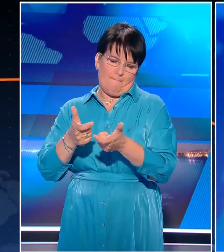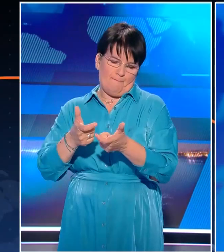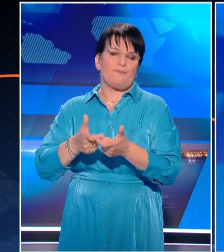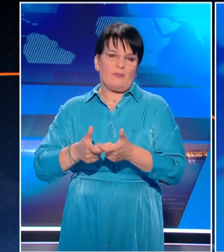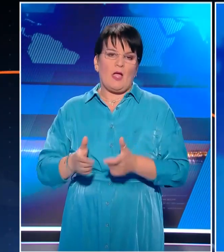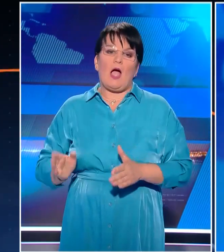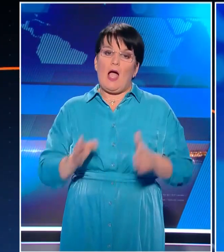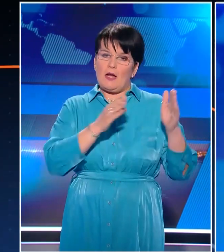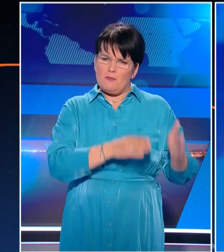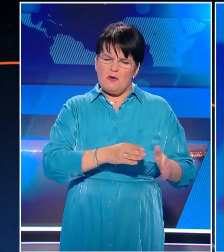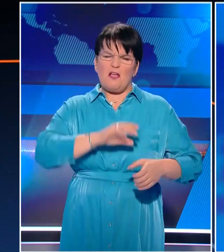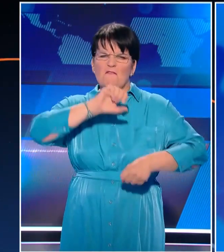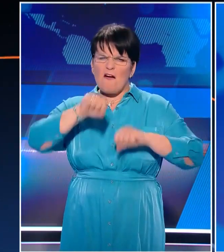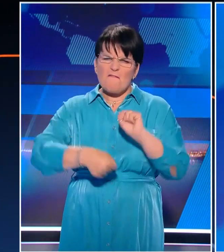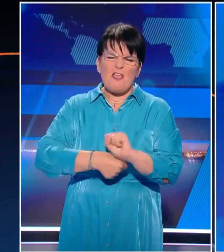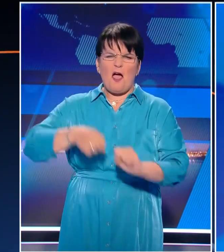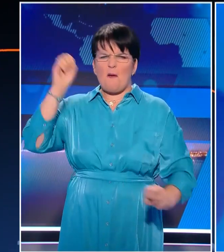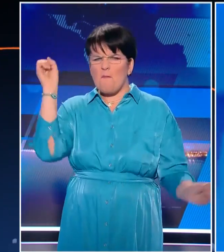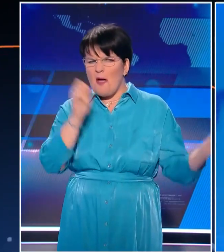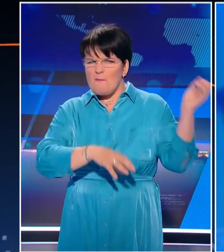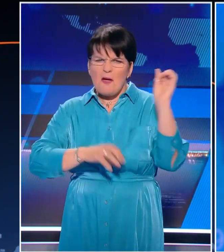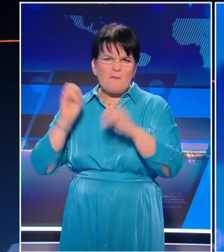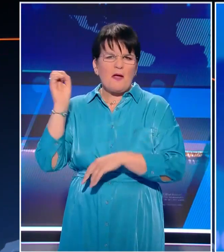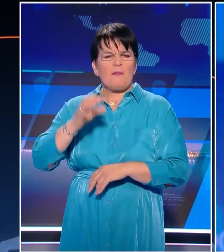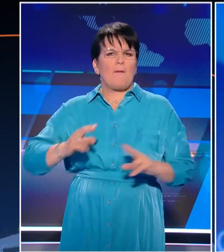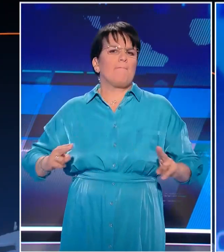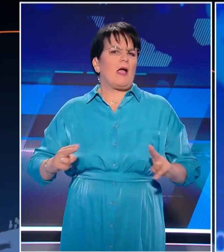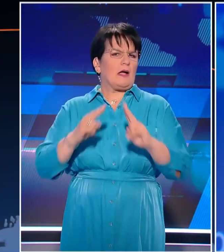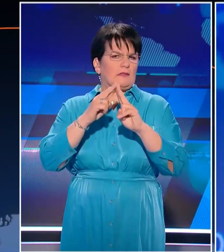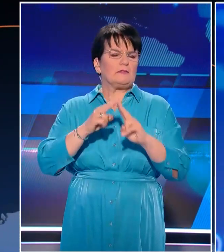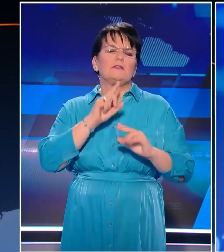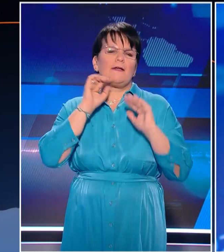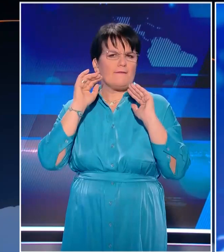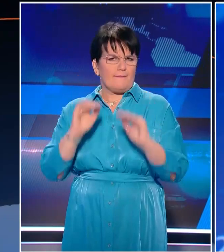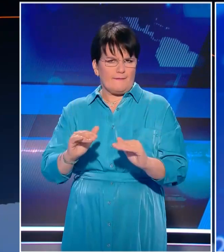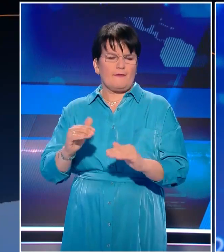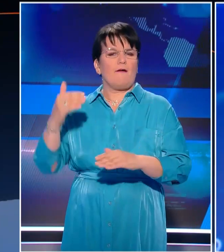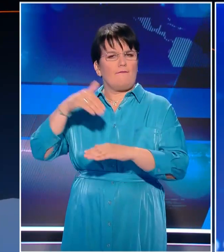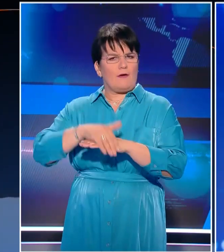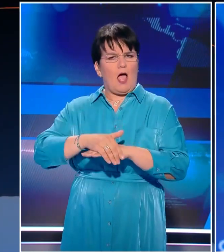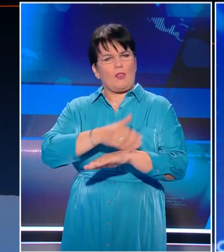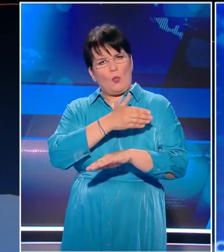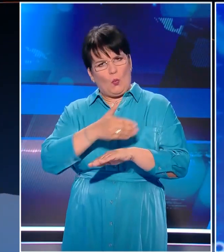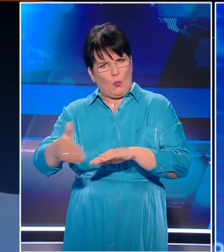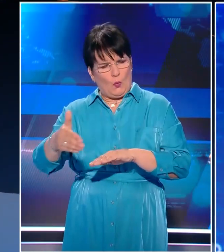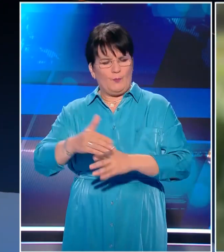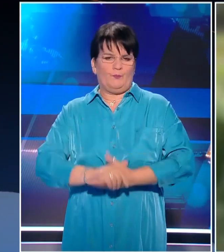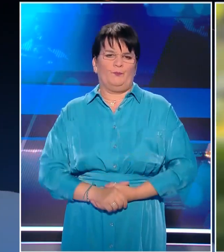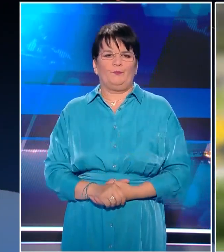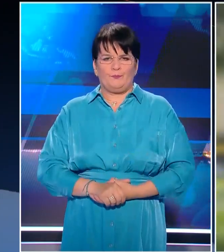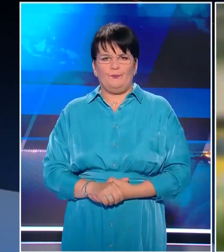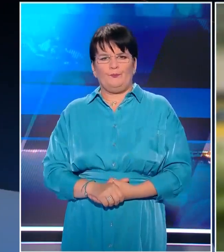το περιστατικό, βία επεισόδια ξέσπασαν στα προάστια του Παρισιού που συνεχίστηκαν και κατά τη διάρκεια της νύχτας.